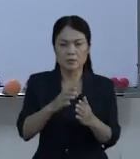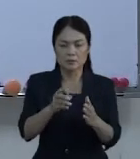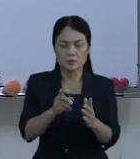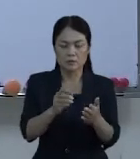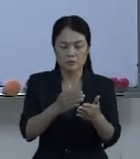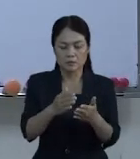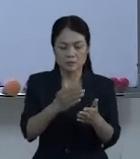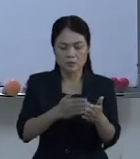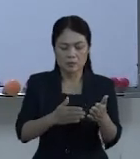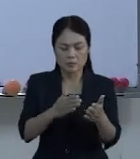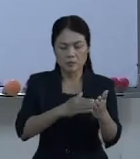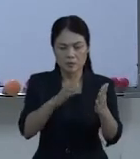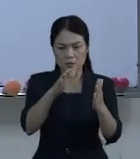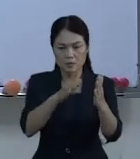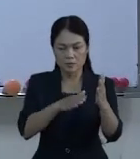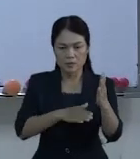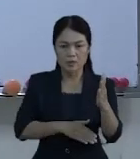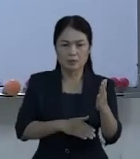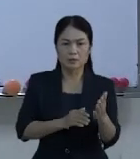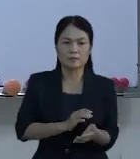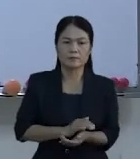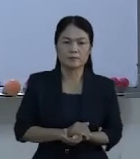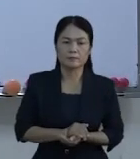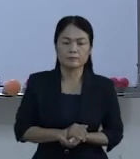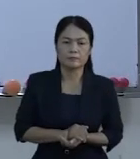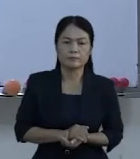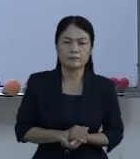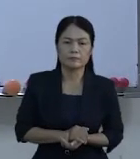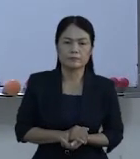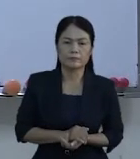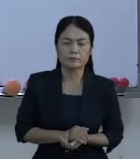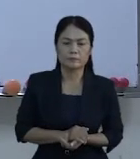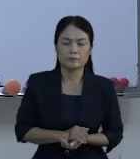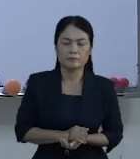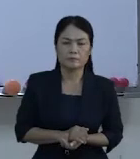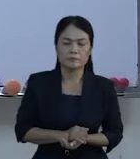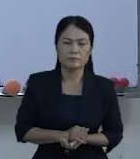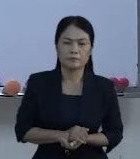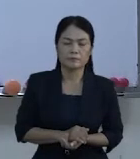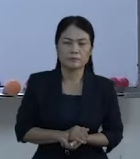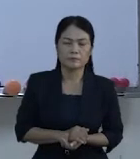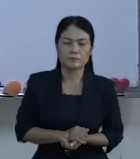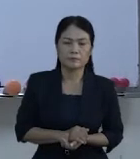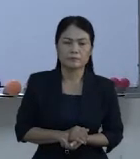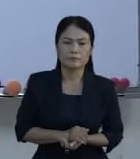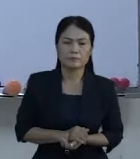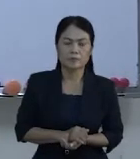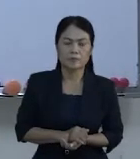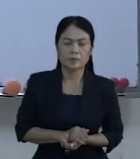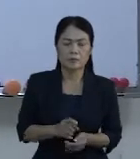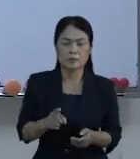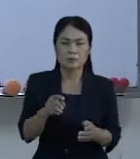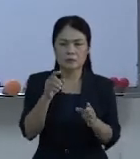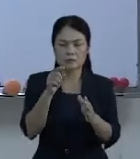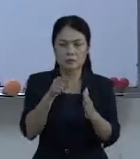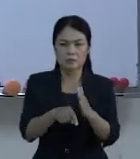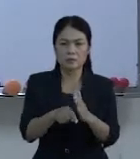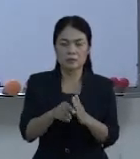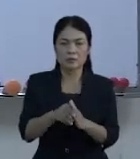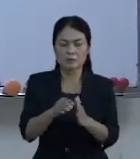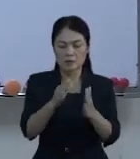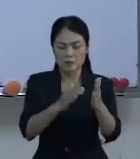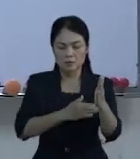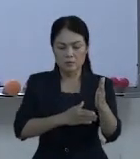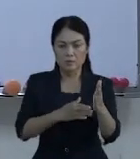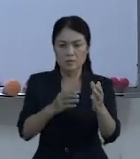cột chọc bà bằng cột chọc là còn nãy một cột chọt tới bằng máng con à một cột chọt tới cứ